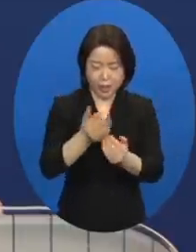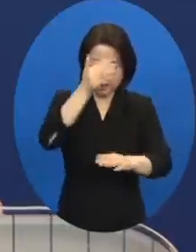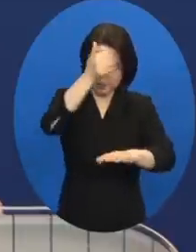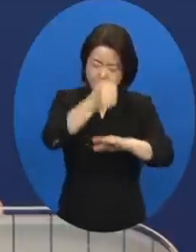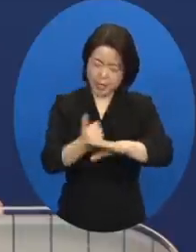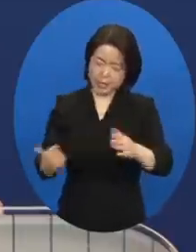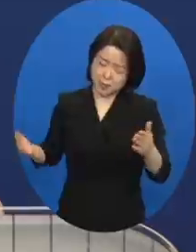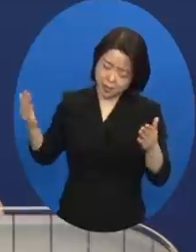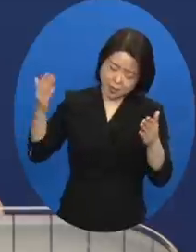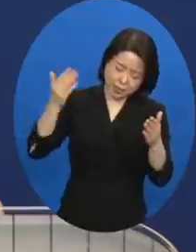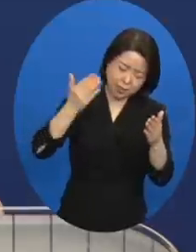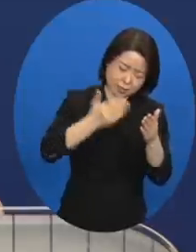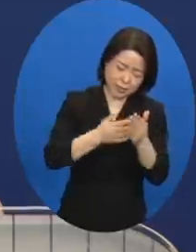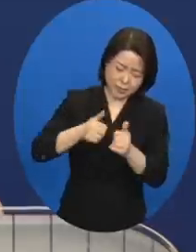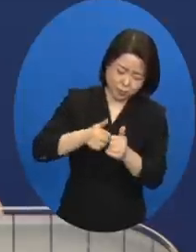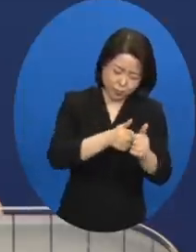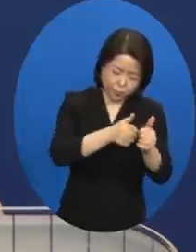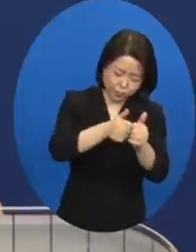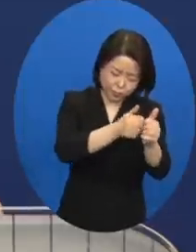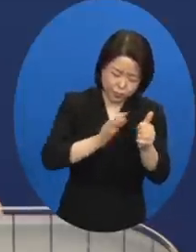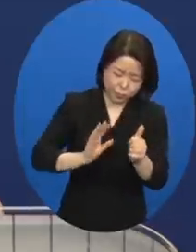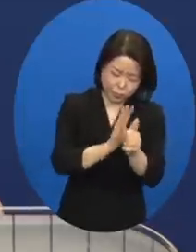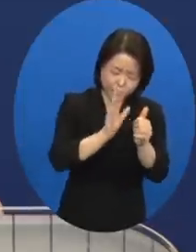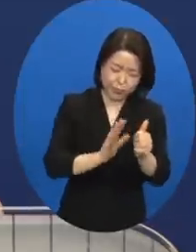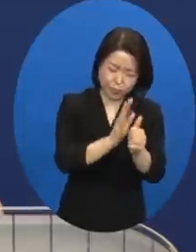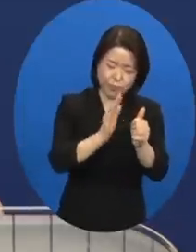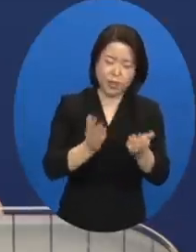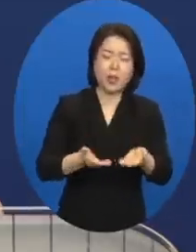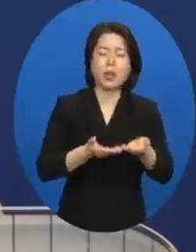끝까지 추격하여 주셔서